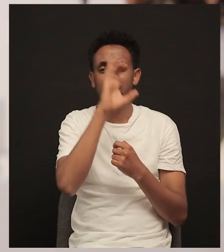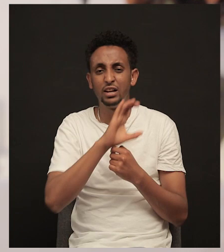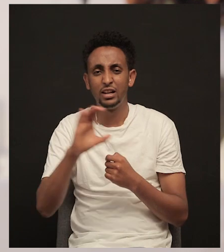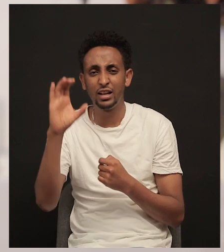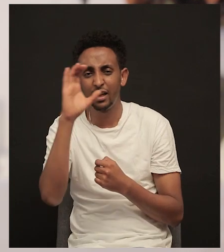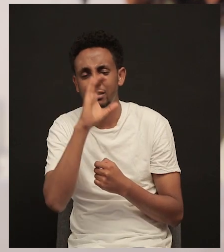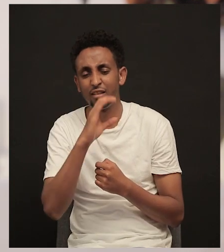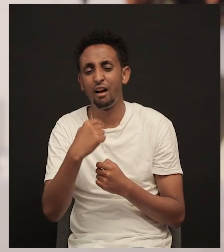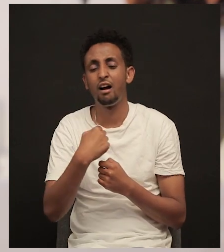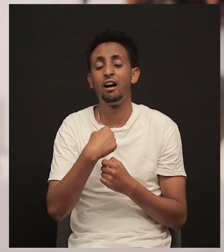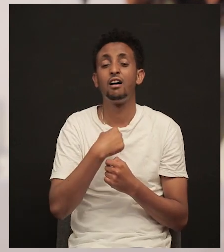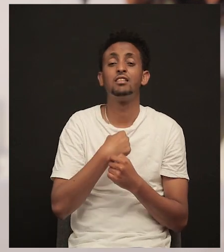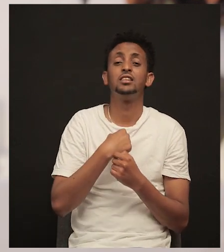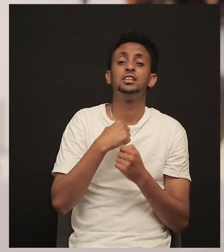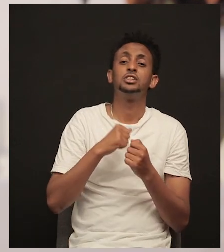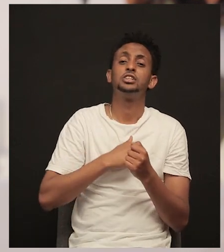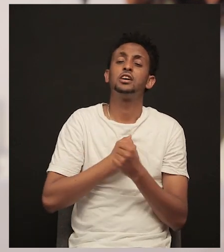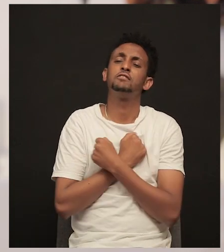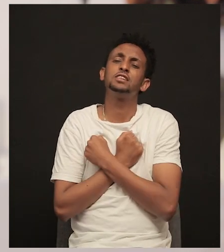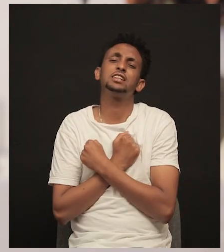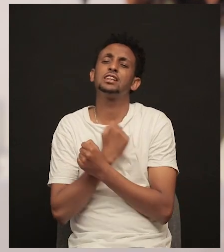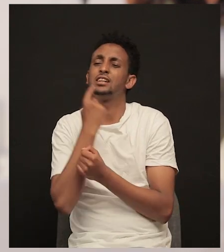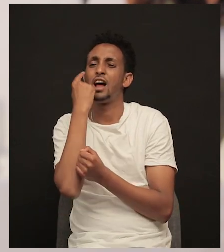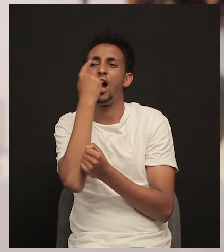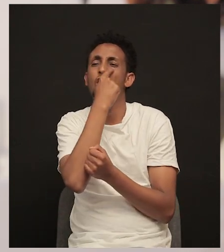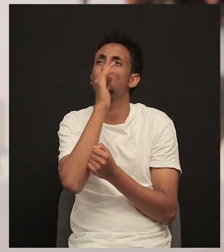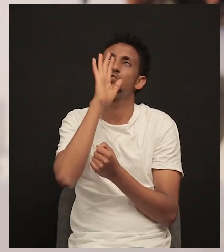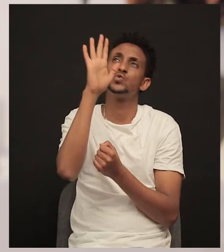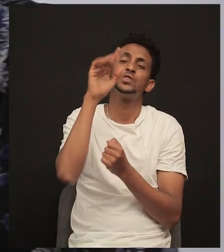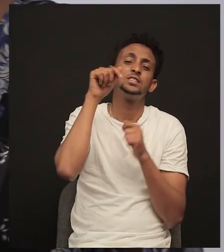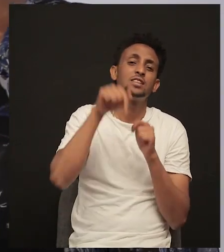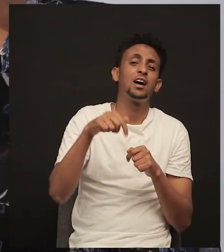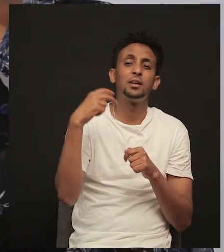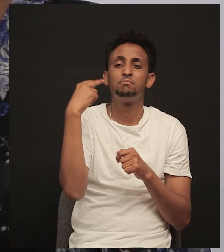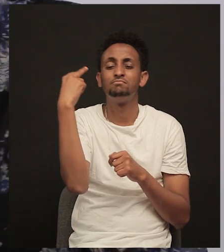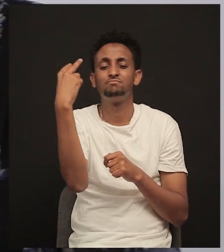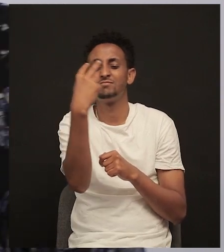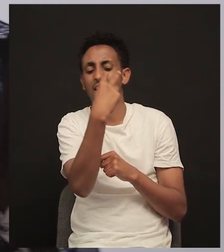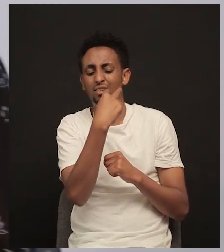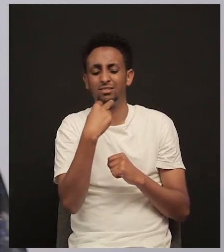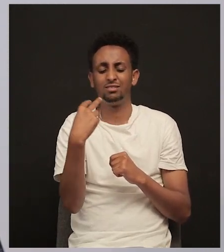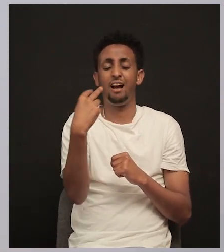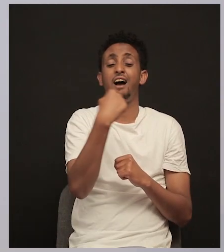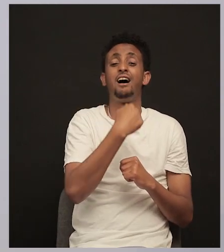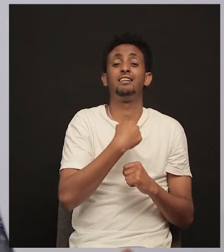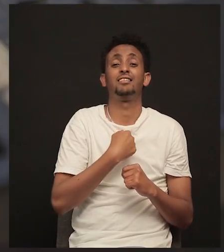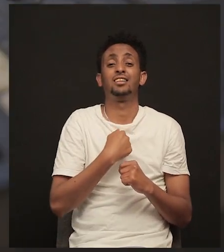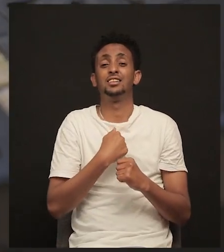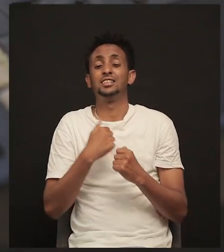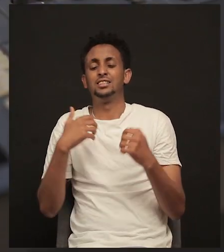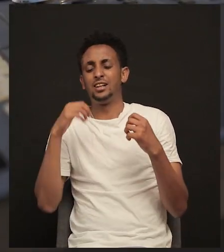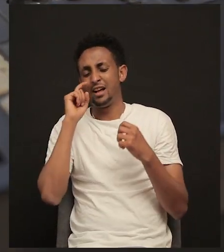አልሰለቸኝም ይፈልገኛል የፍቅር አይኑ ዛሬም ያይኛል